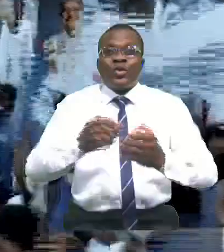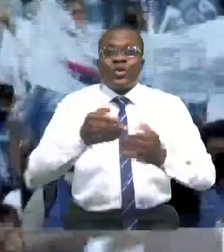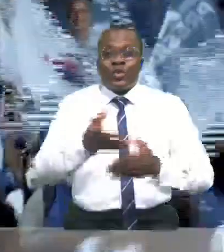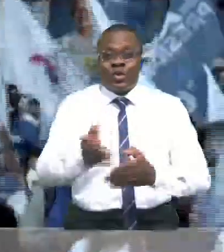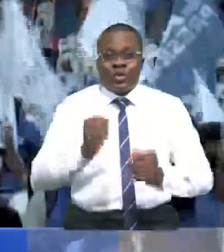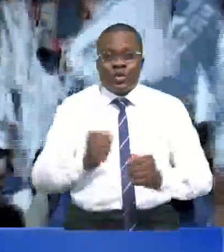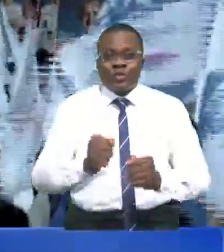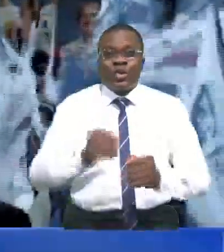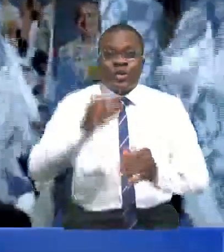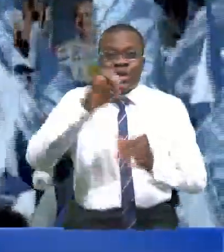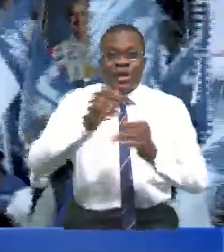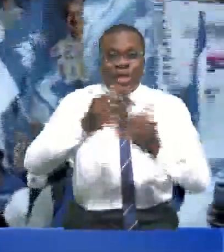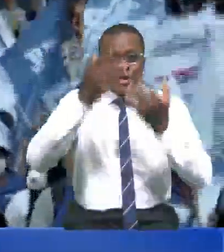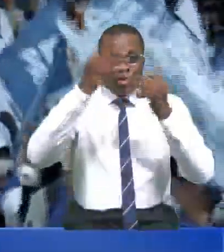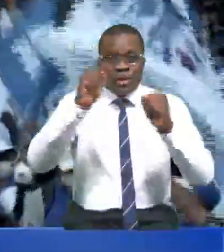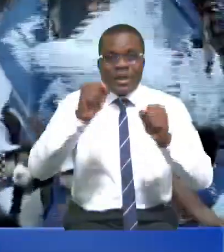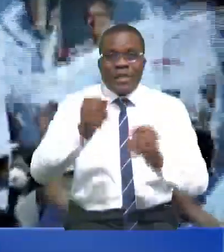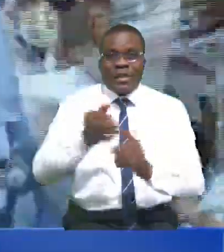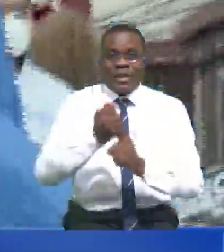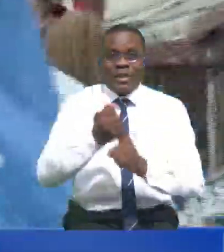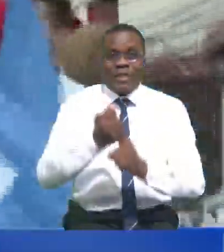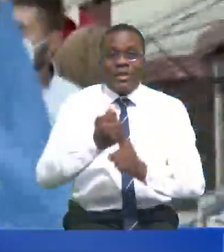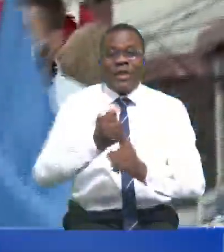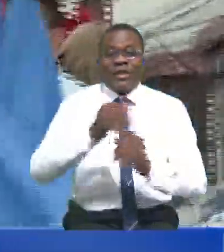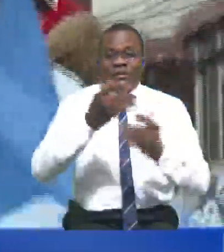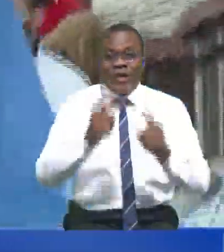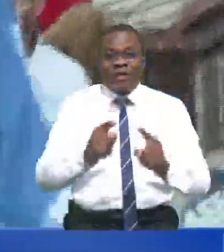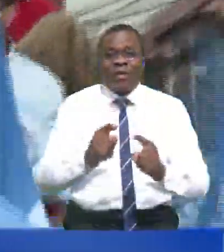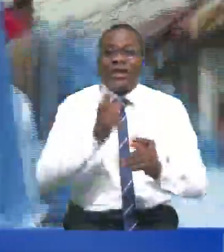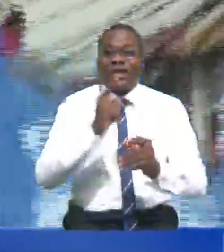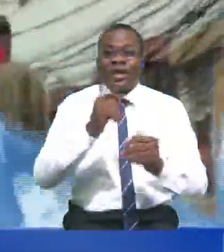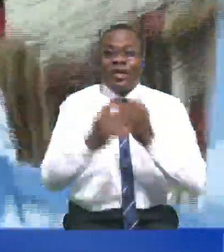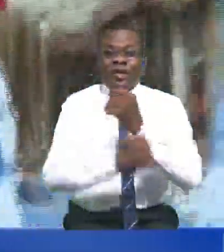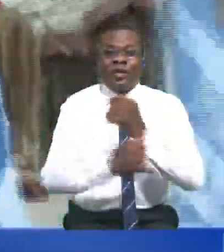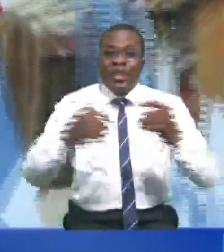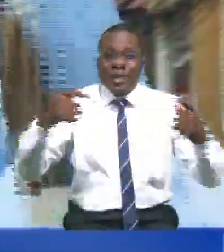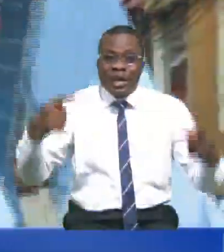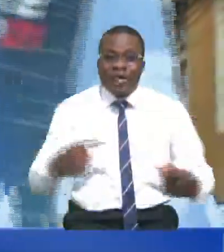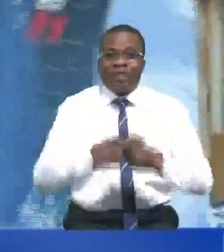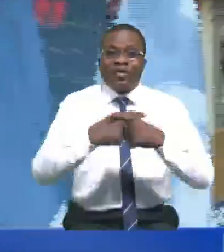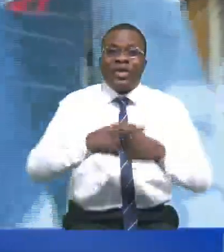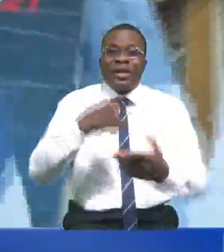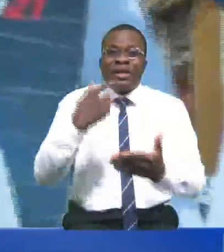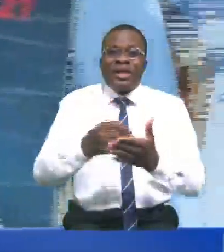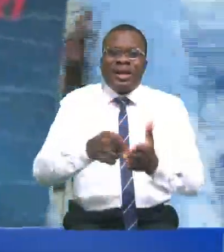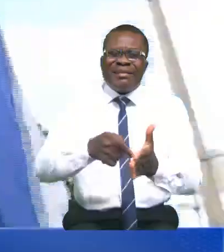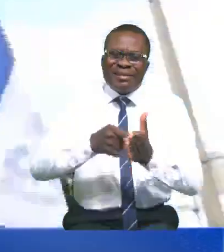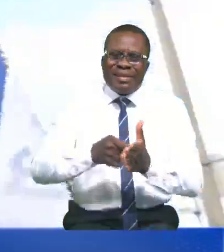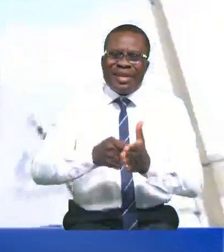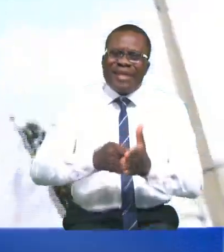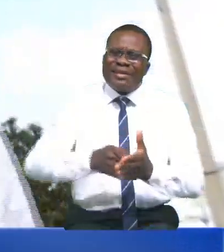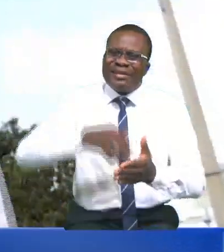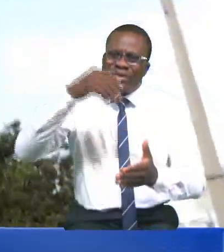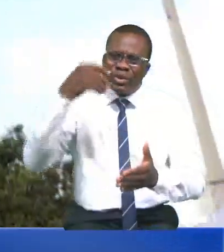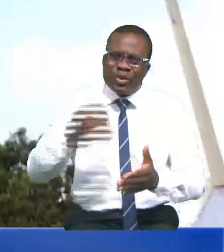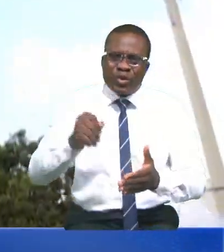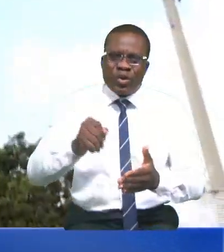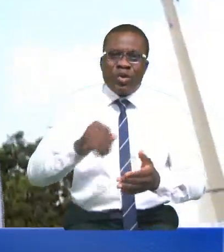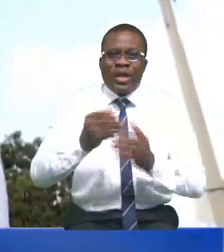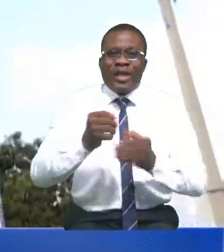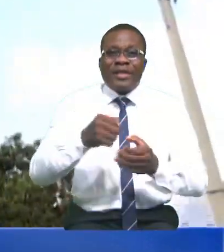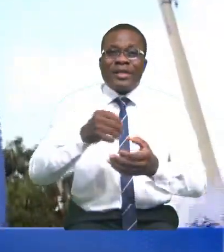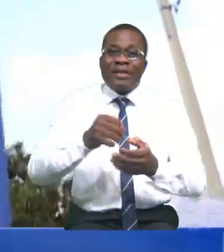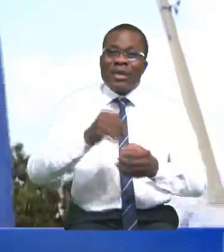l'élection présidentielle de dimanche se tiendra dans un contexte où le pays est confronté à un endettement externe chronique ainsi qu'à une crise